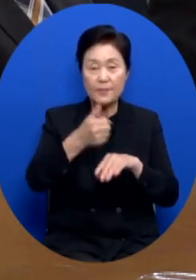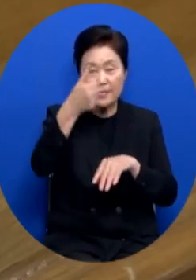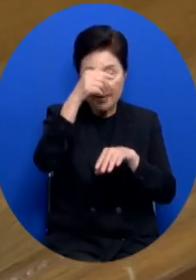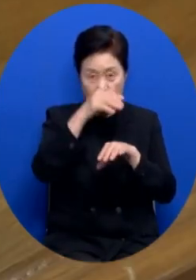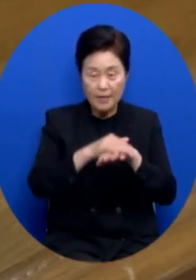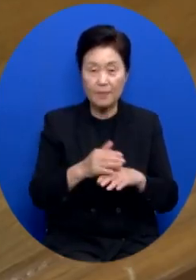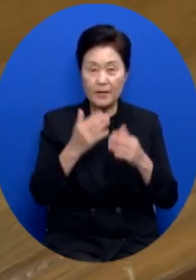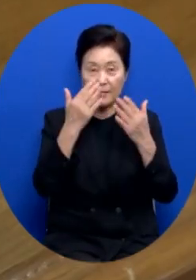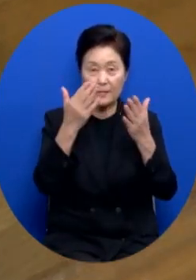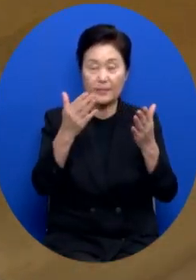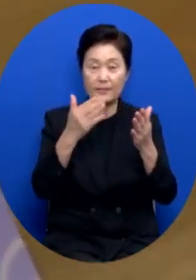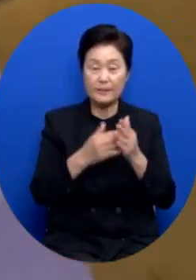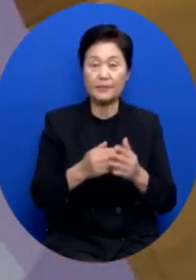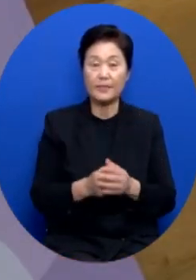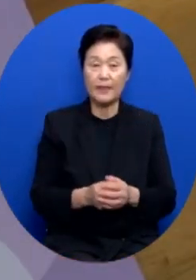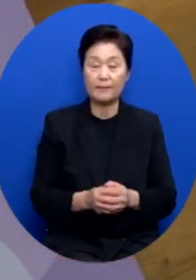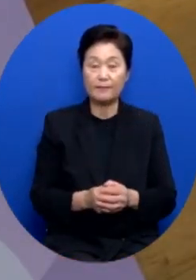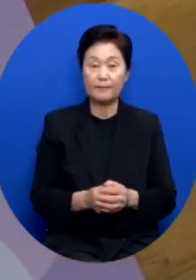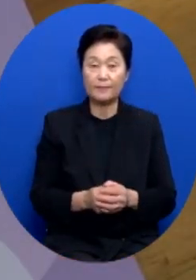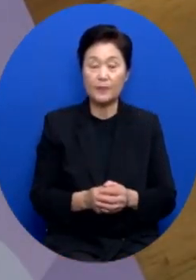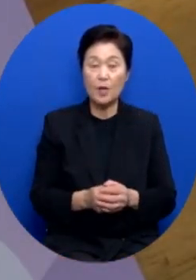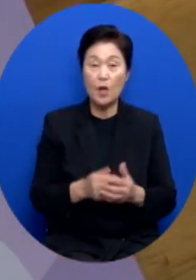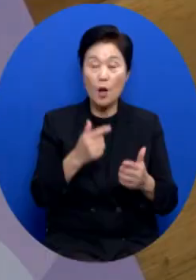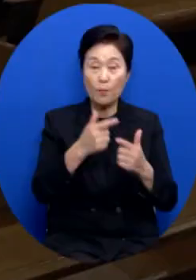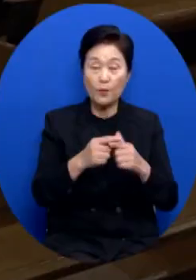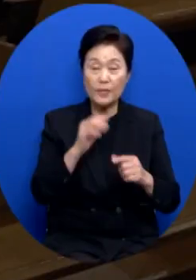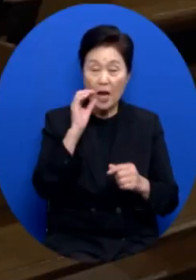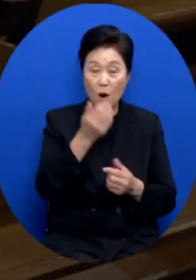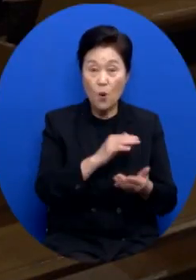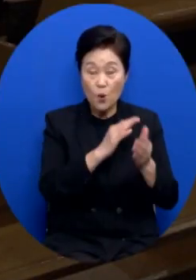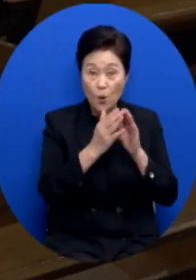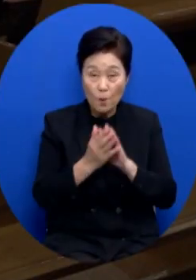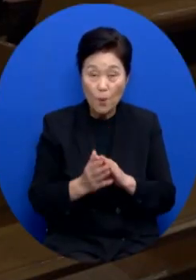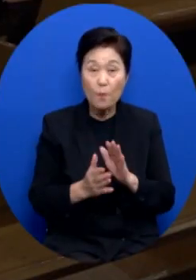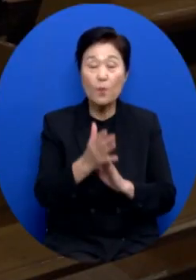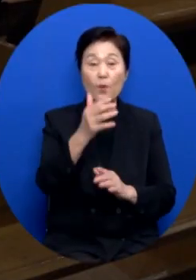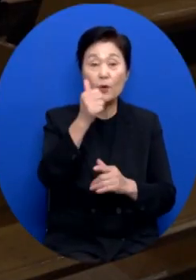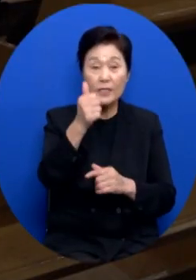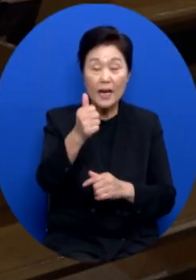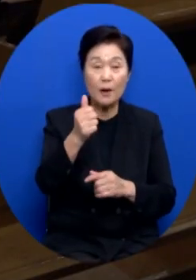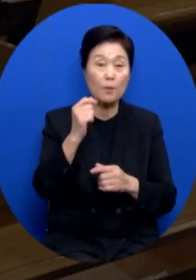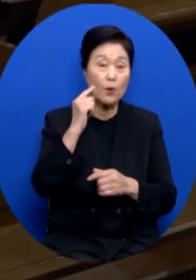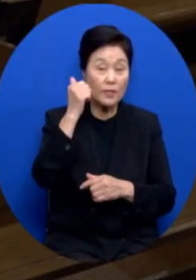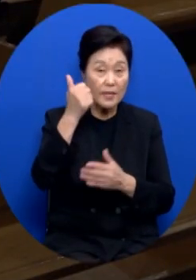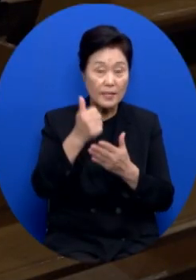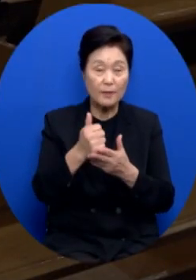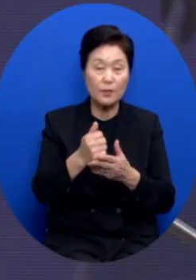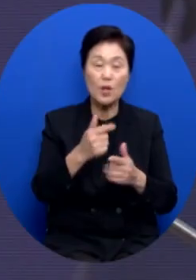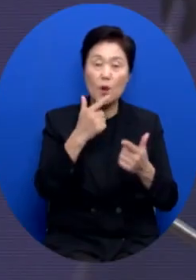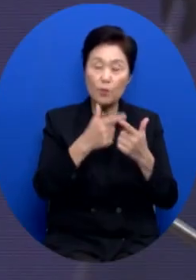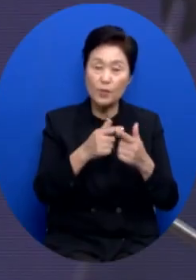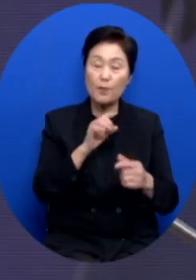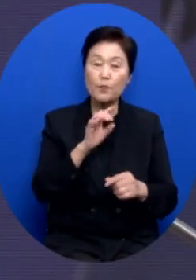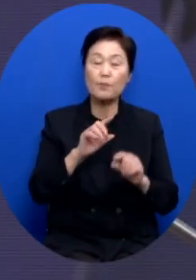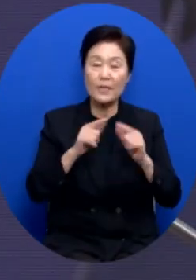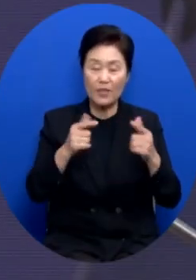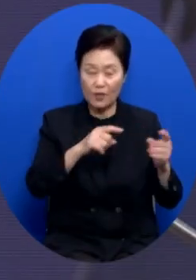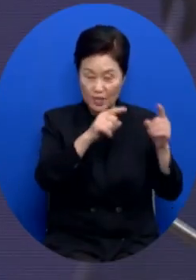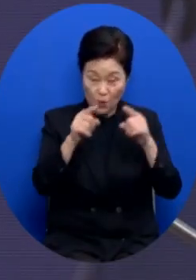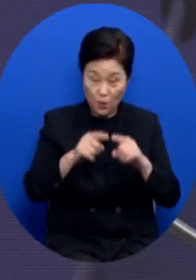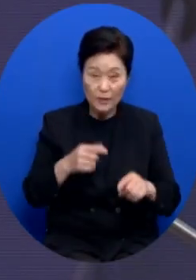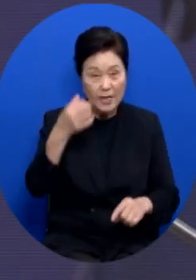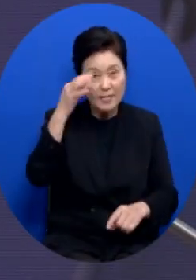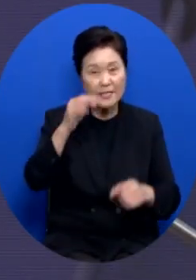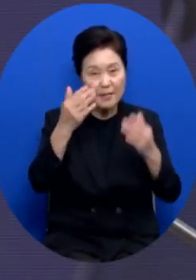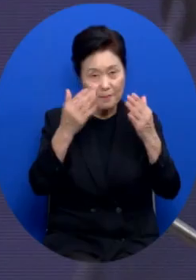열었습니다. 감사 예배에서 부산 성시아 운동 본부장 박남규 목사는 부산 교계뿐만 아니라 전국에서